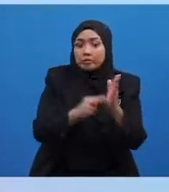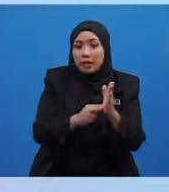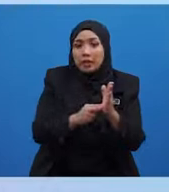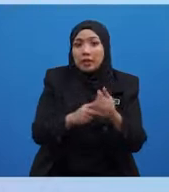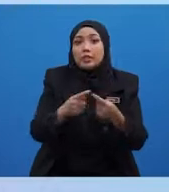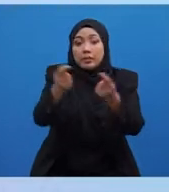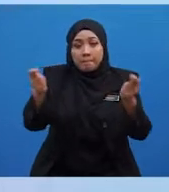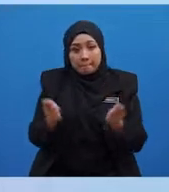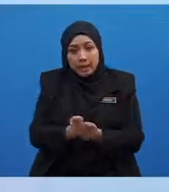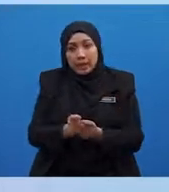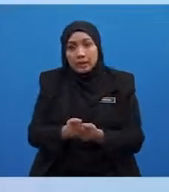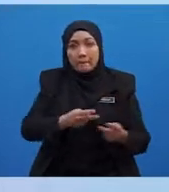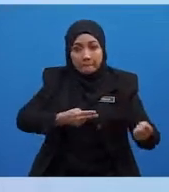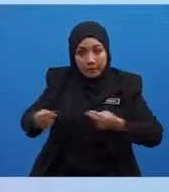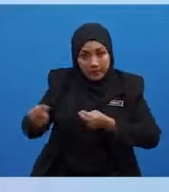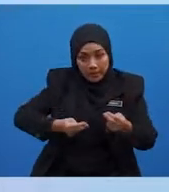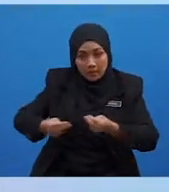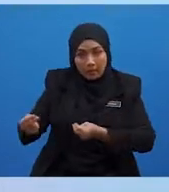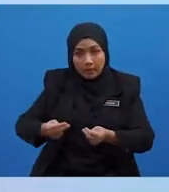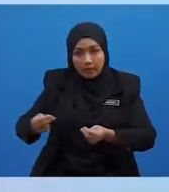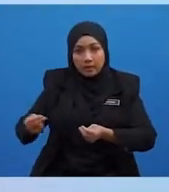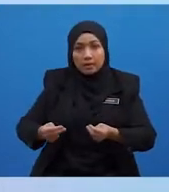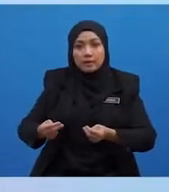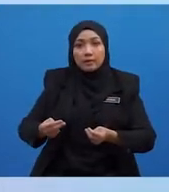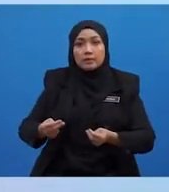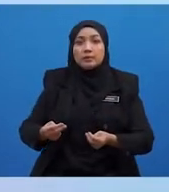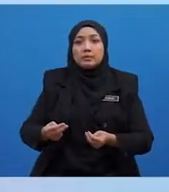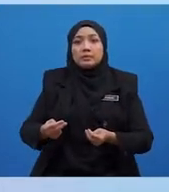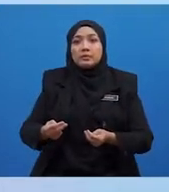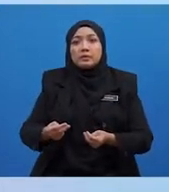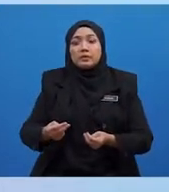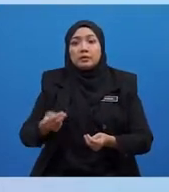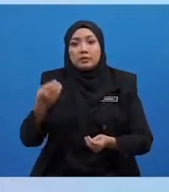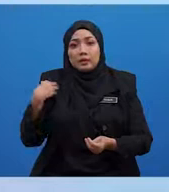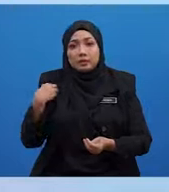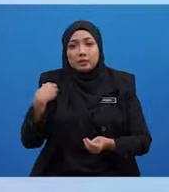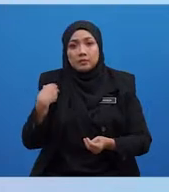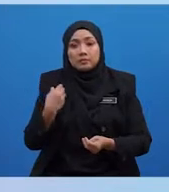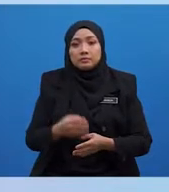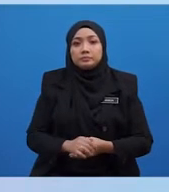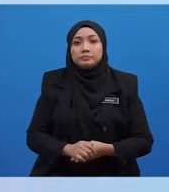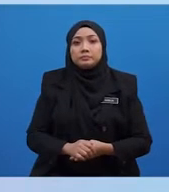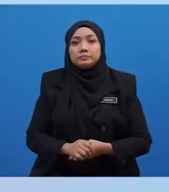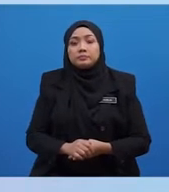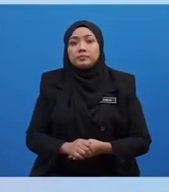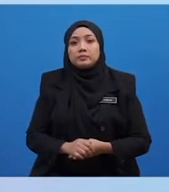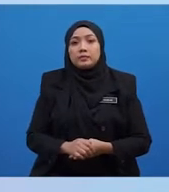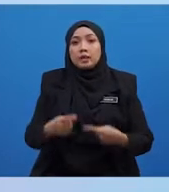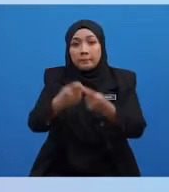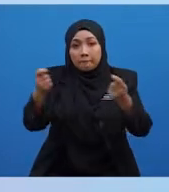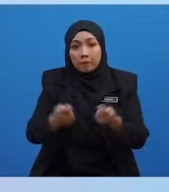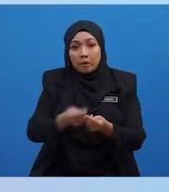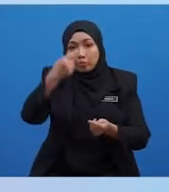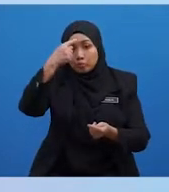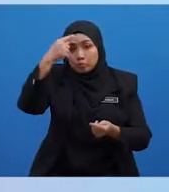mereka ingin membuat pemasaran. Yang kedua, potensi untuk berkembang. Tempat pemasaran